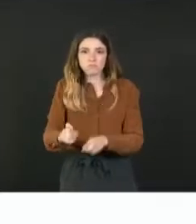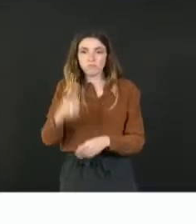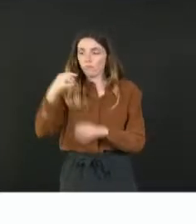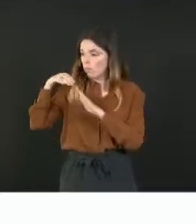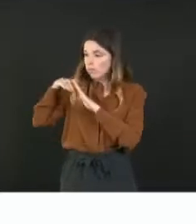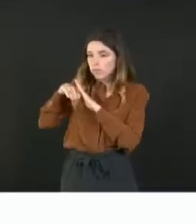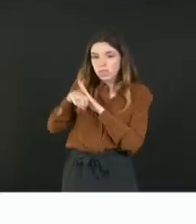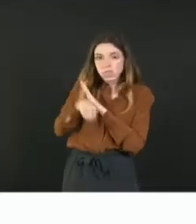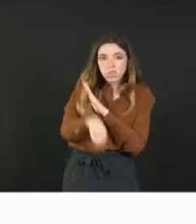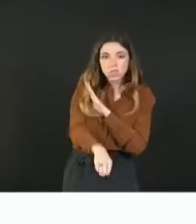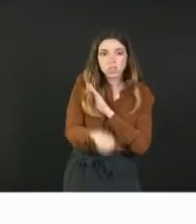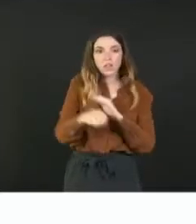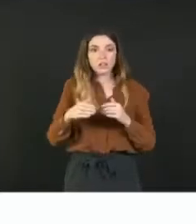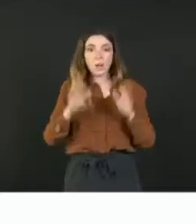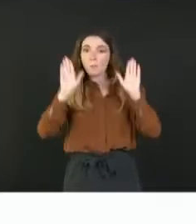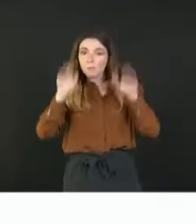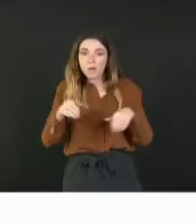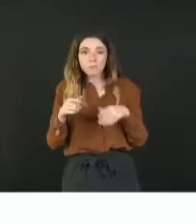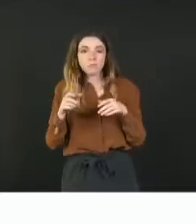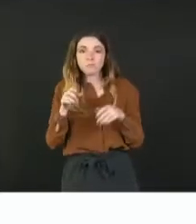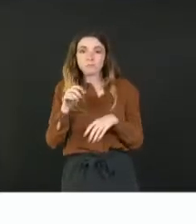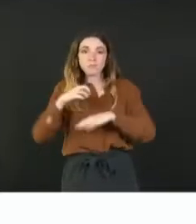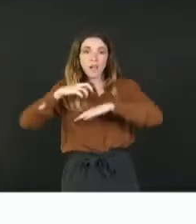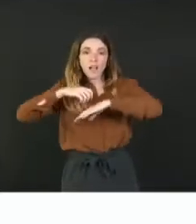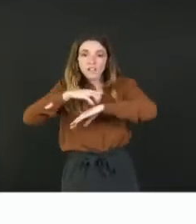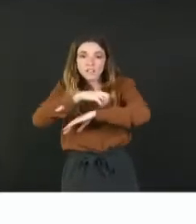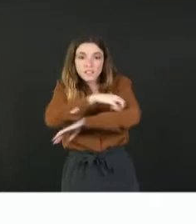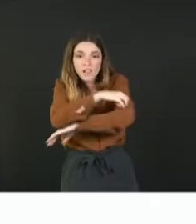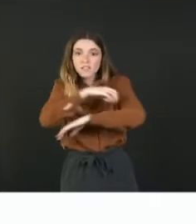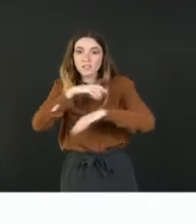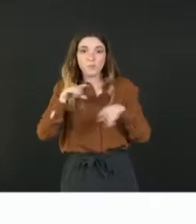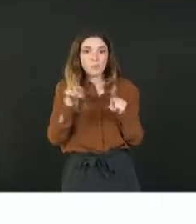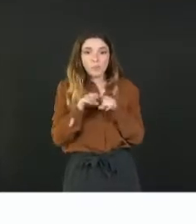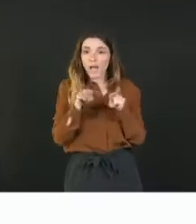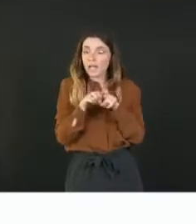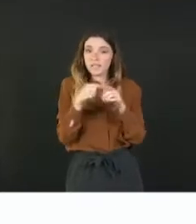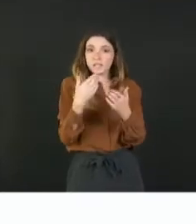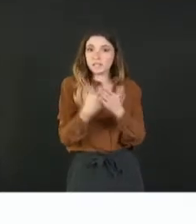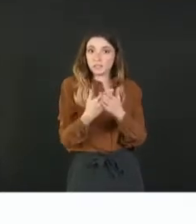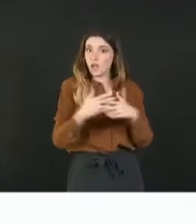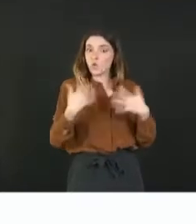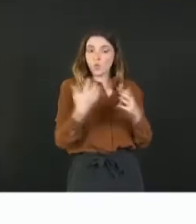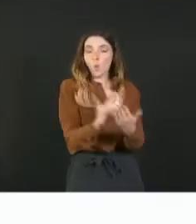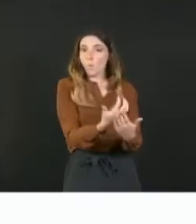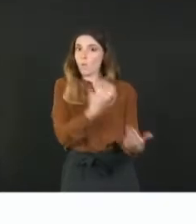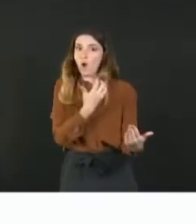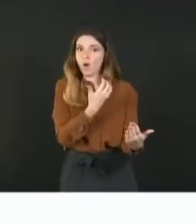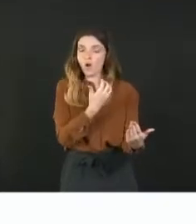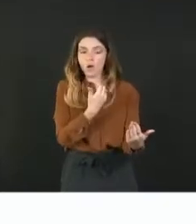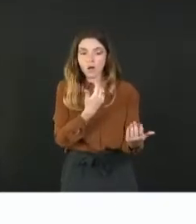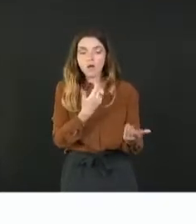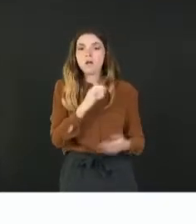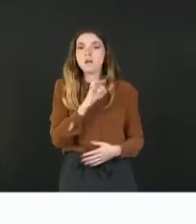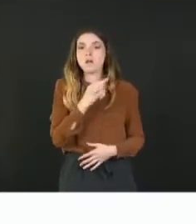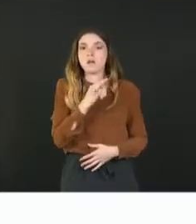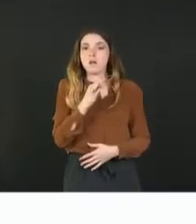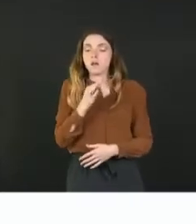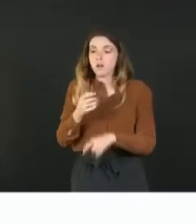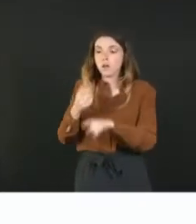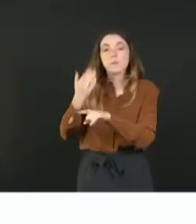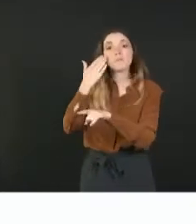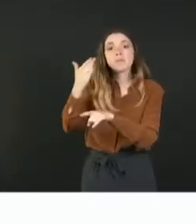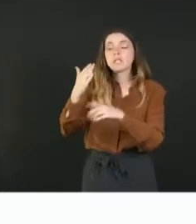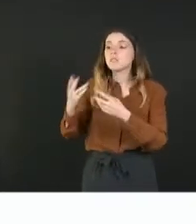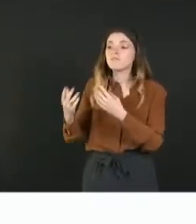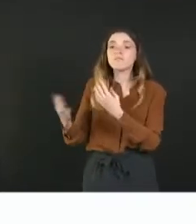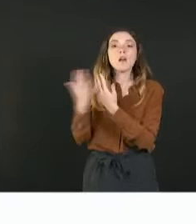espèces. C'est pareil pour les insectes. On le voit qu'ils sont de très bons indicateurs, d'ailleurs, de la façon dont on gère nos espaces verts. Quand il y a moins d'insectes, c'est